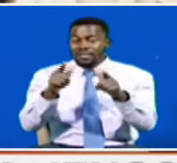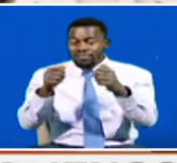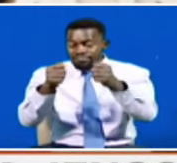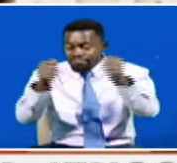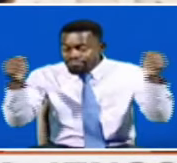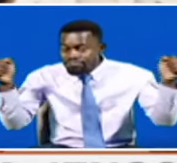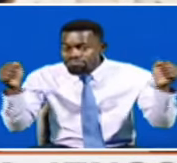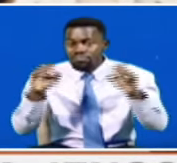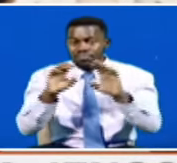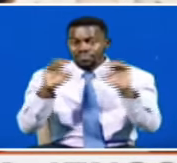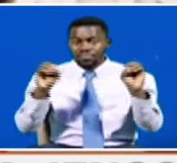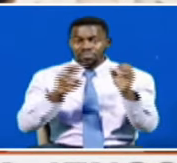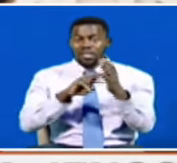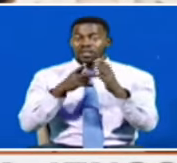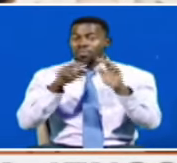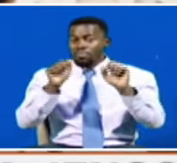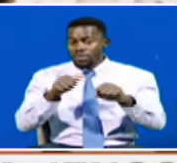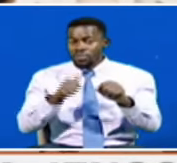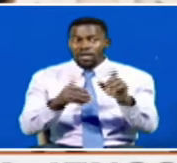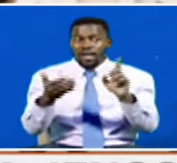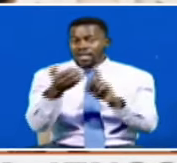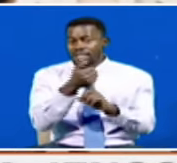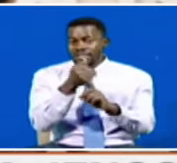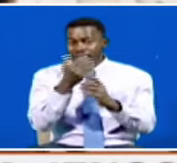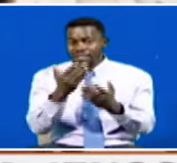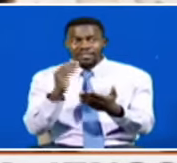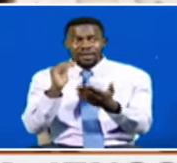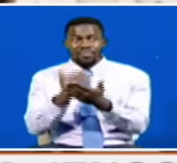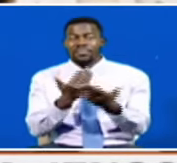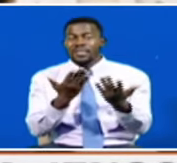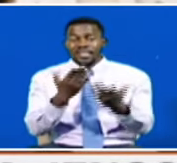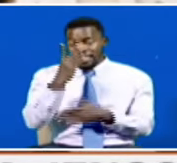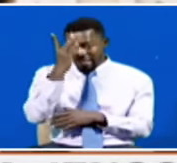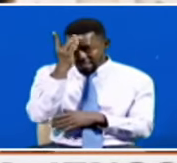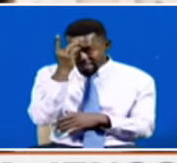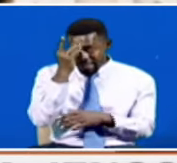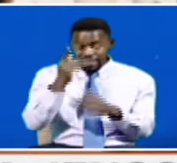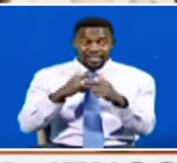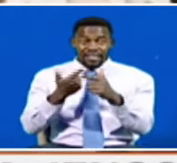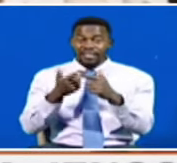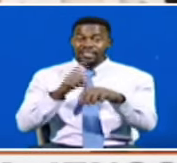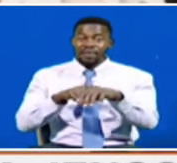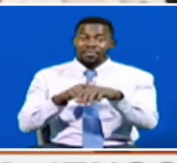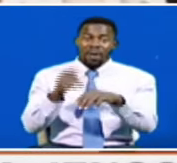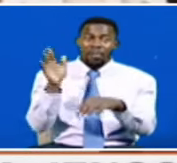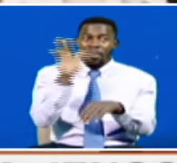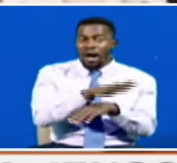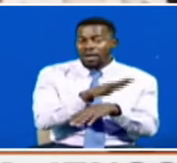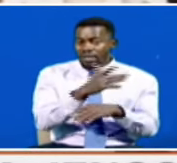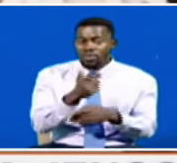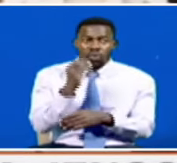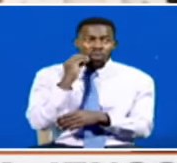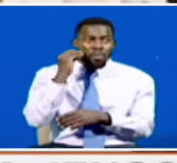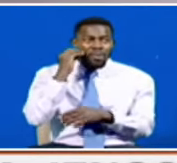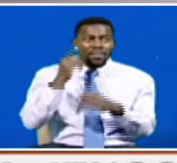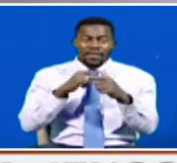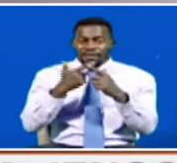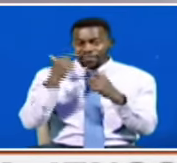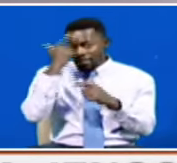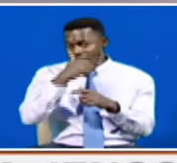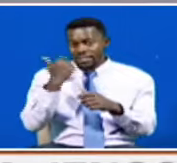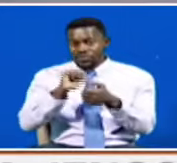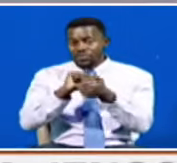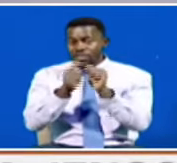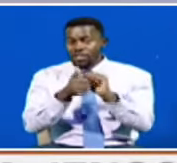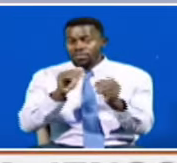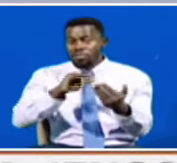na magonjwa kama jaundice ama kwashakoo, ambaye wakirudi huko mashinani sura zitakuwa zimebadilika na wanaweza kosa kura. Kulingana